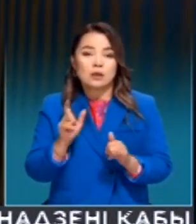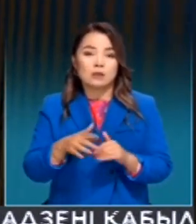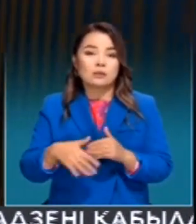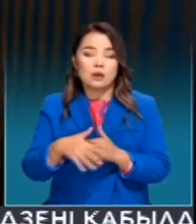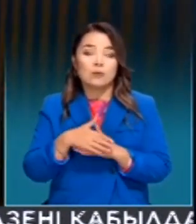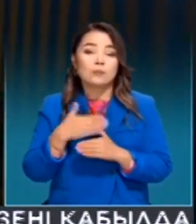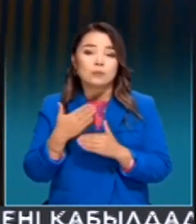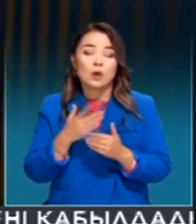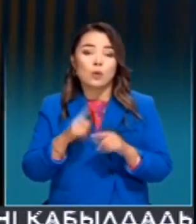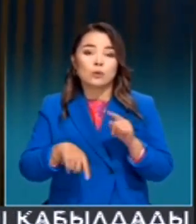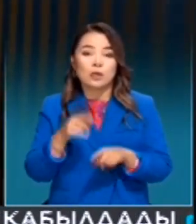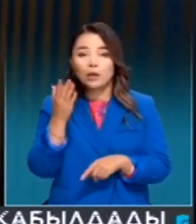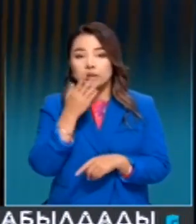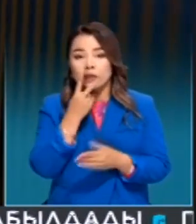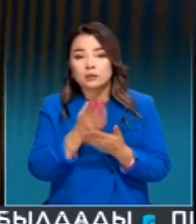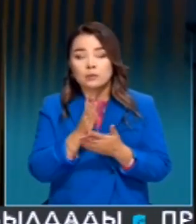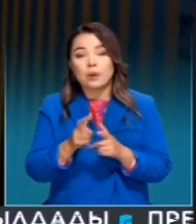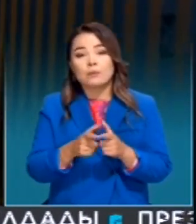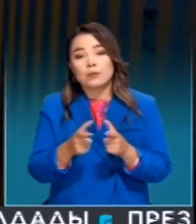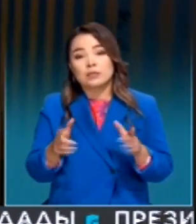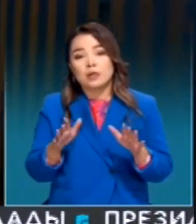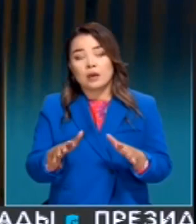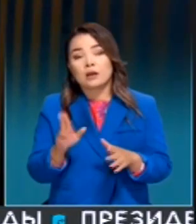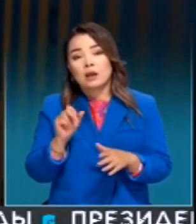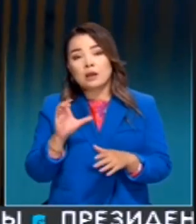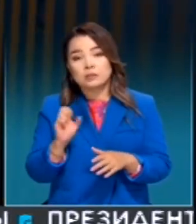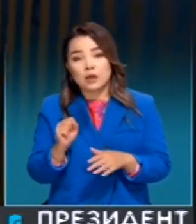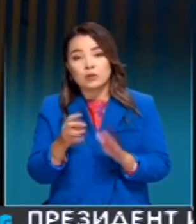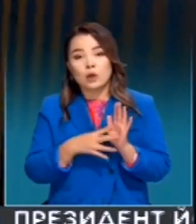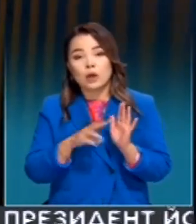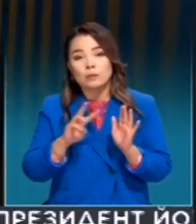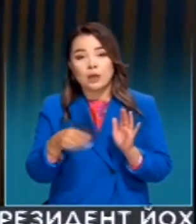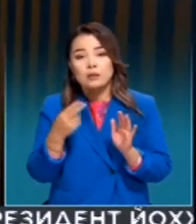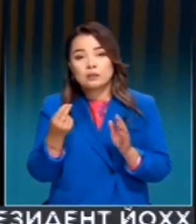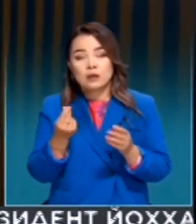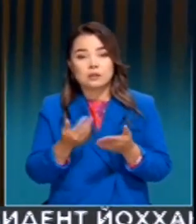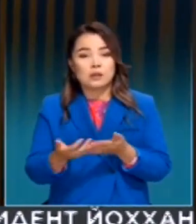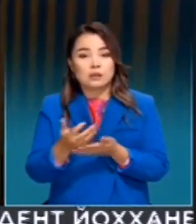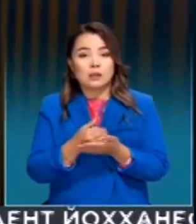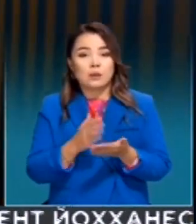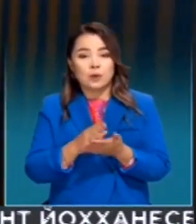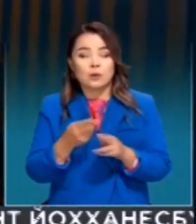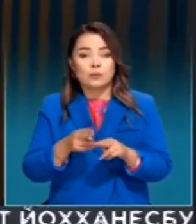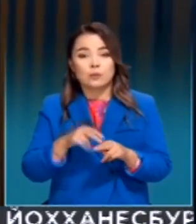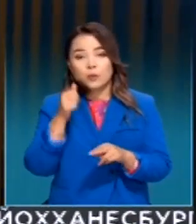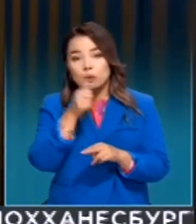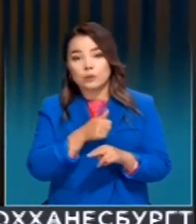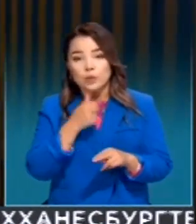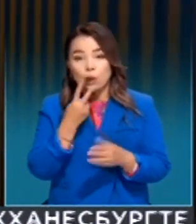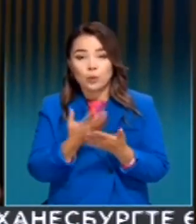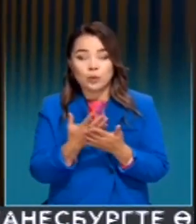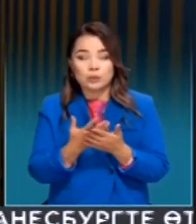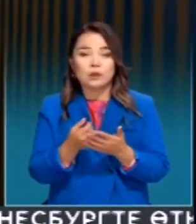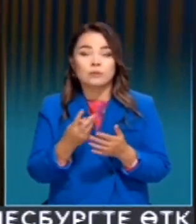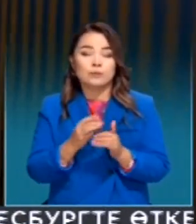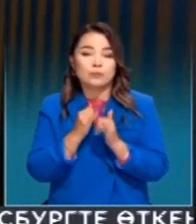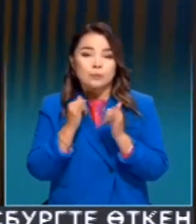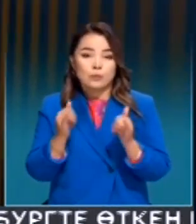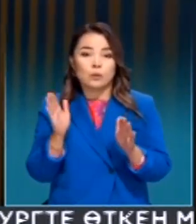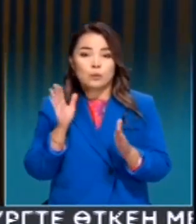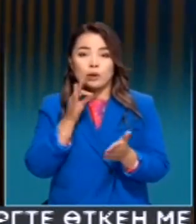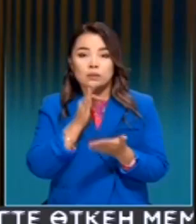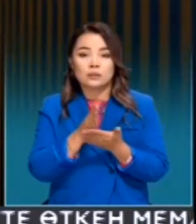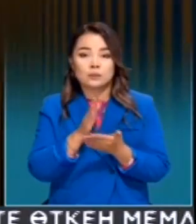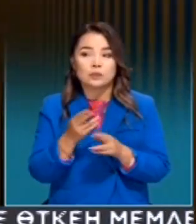отандық фильмдерді тамашалаған. Ал билеттерден кассаға 9 миллиардтан астам қаражат жиналған. Биыл бұл көрсеткіш біршама артады дейді